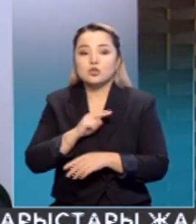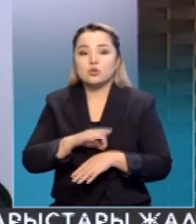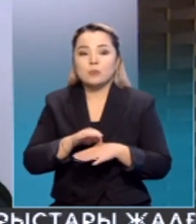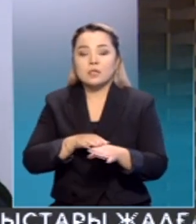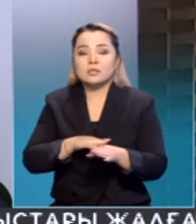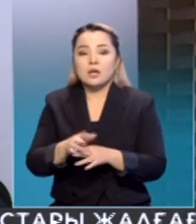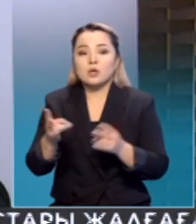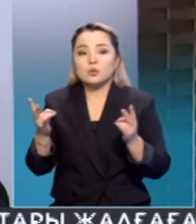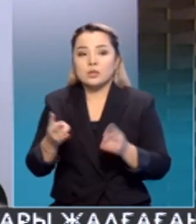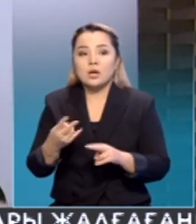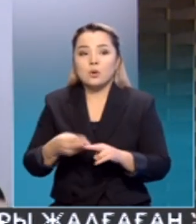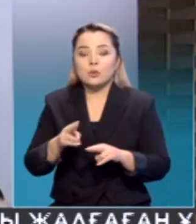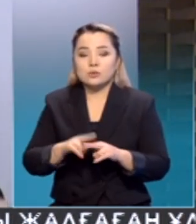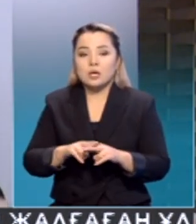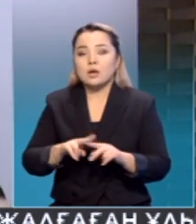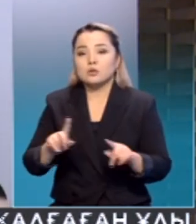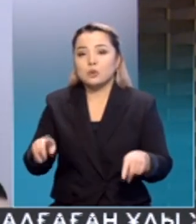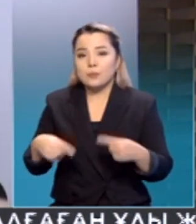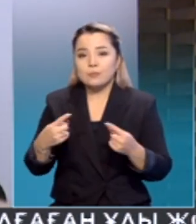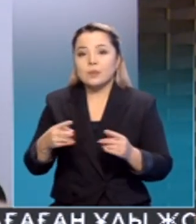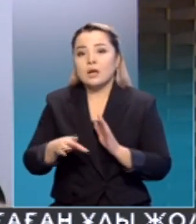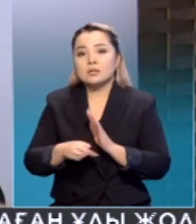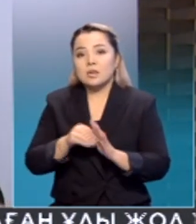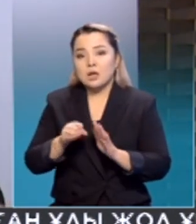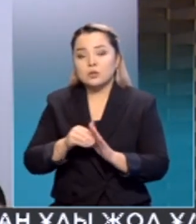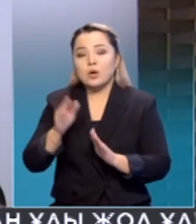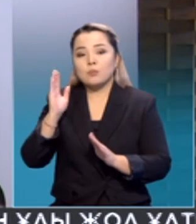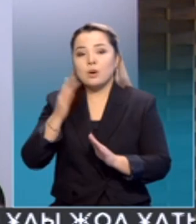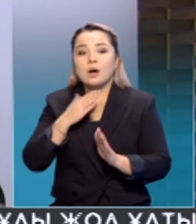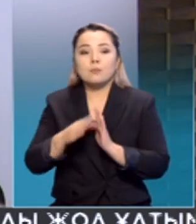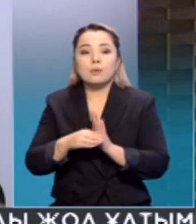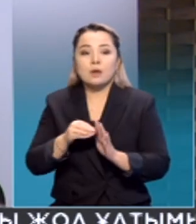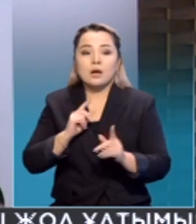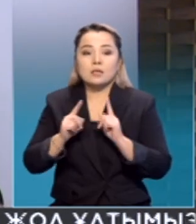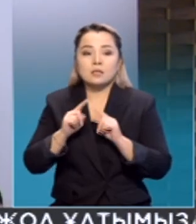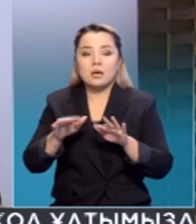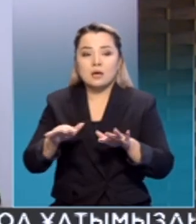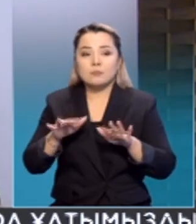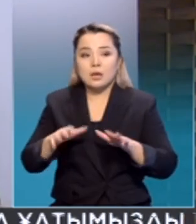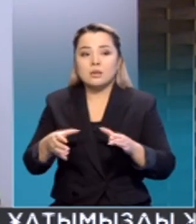керек. Бұл ұстаным осы сайлау және алдағы парламент сайлауында